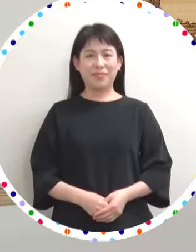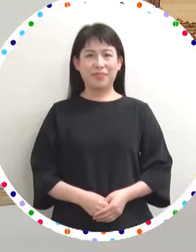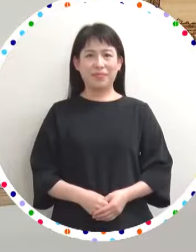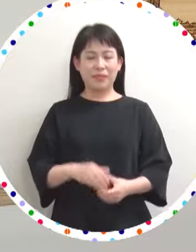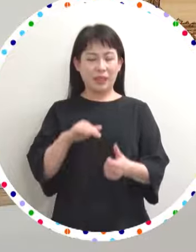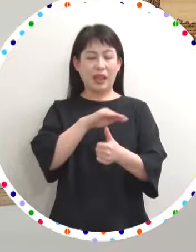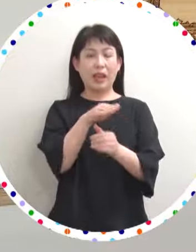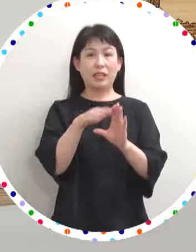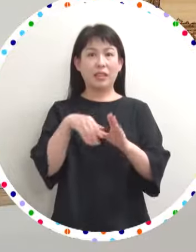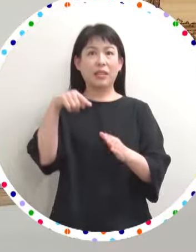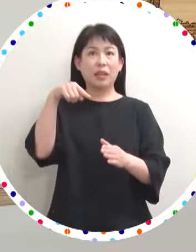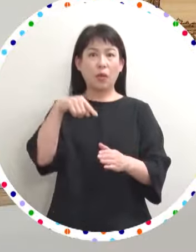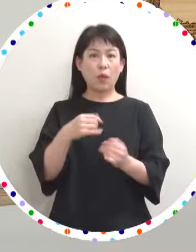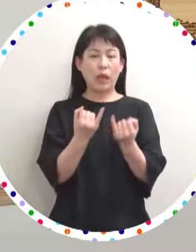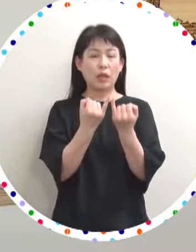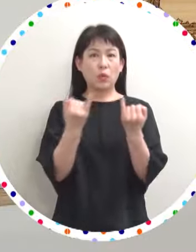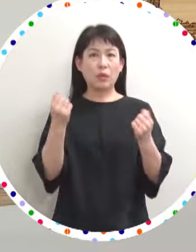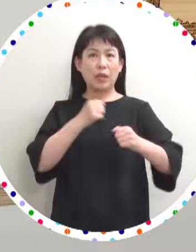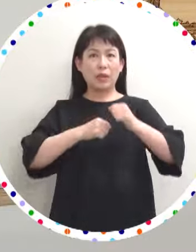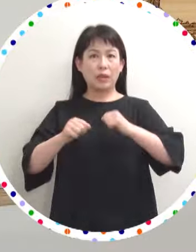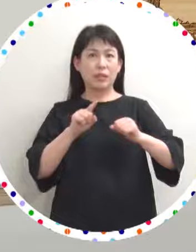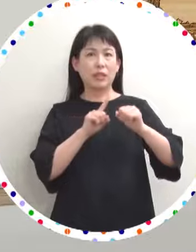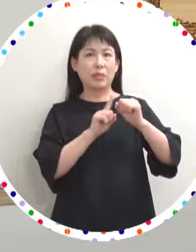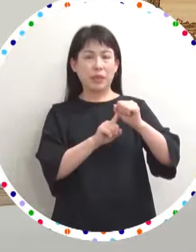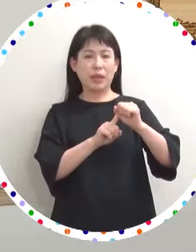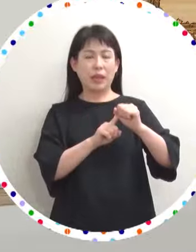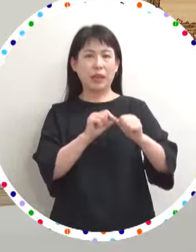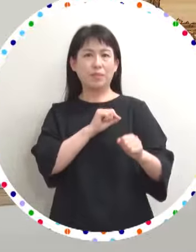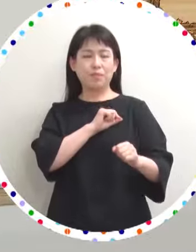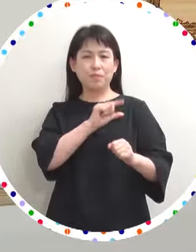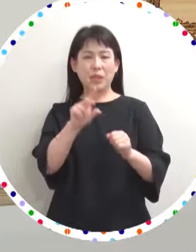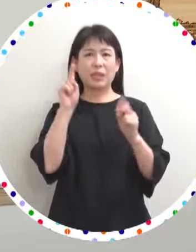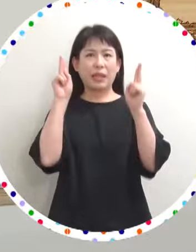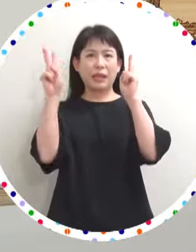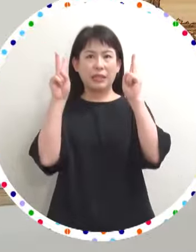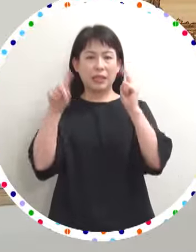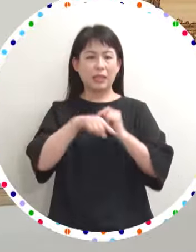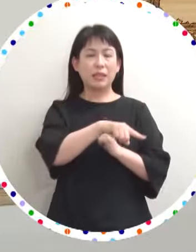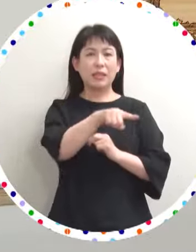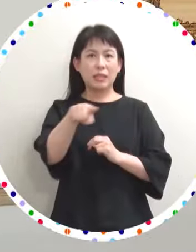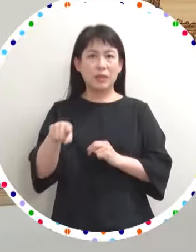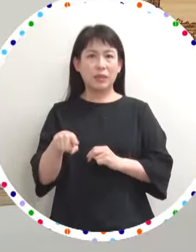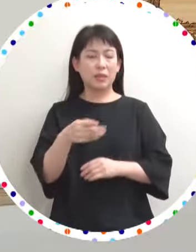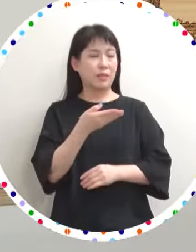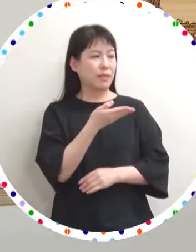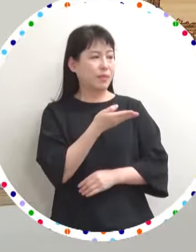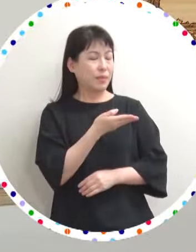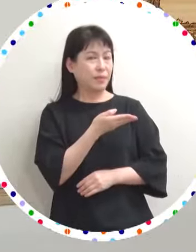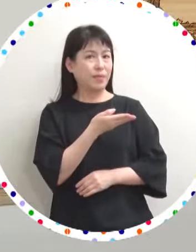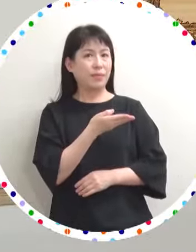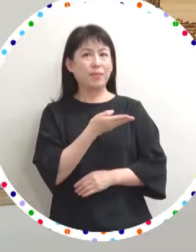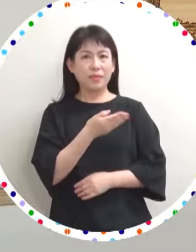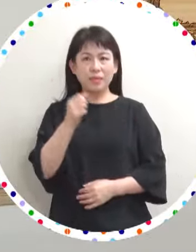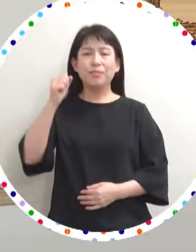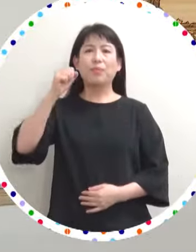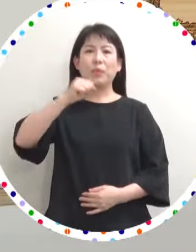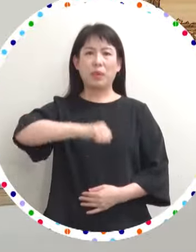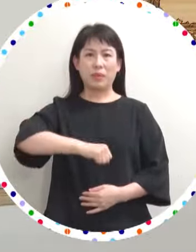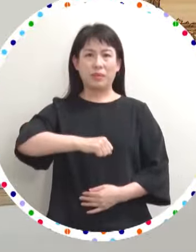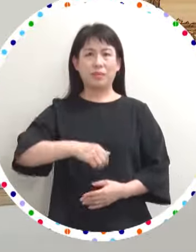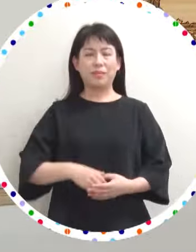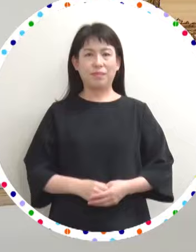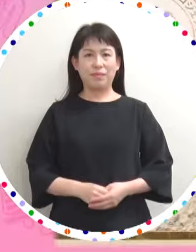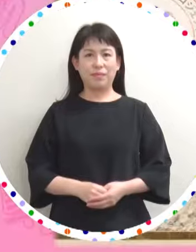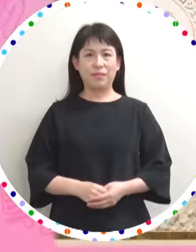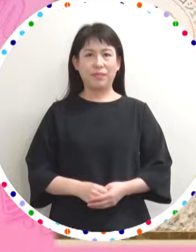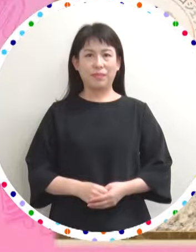愛知県では女性の活躍に向けて意欲的に取り組む企業などを愛知女性輝きカンパニーとして認証しています